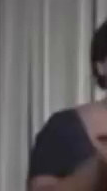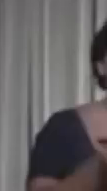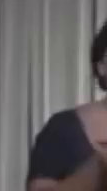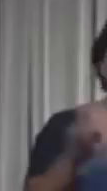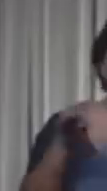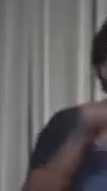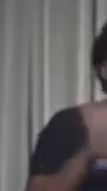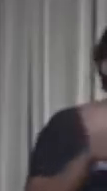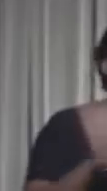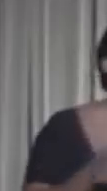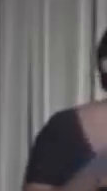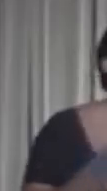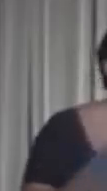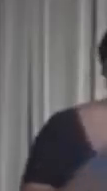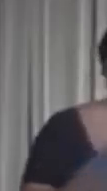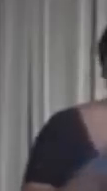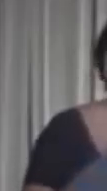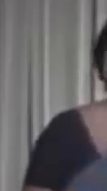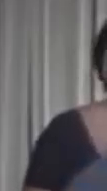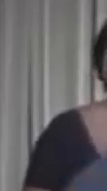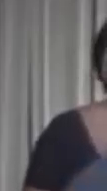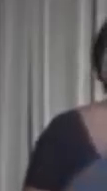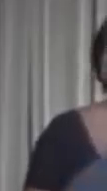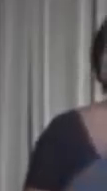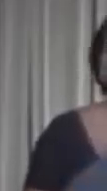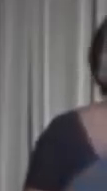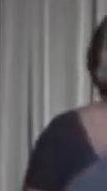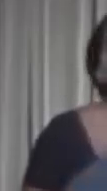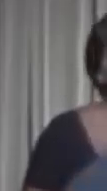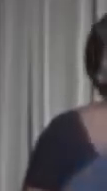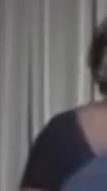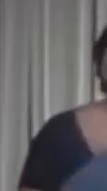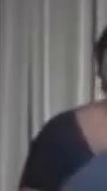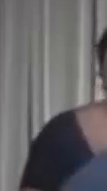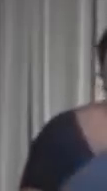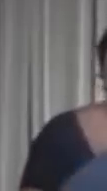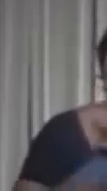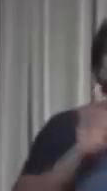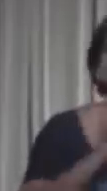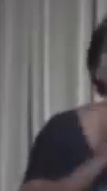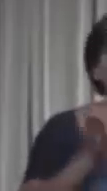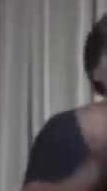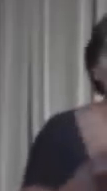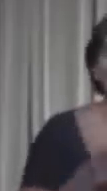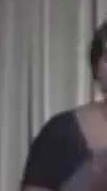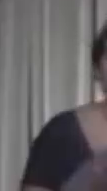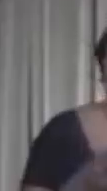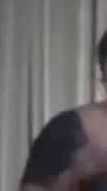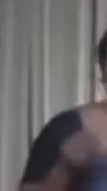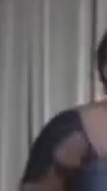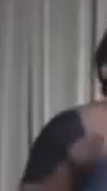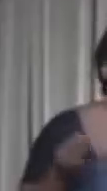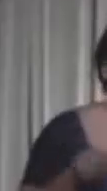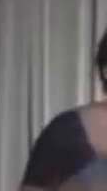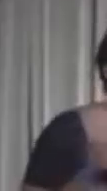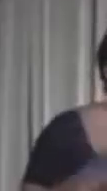நிதியை நாங்கள் பார்க்கின்ற பொழுது இன்னும் போதாமல் இருப்பதை காணக்கூடியதாக இருக்கிறது. அதேபோல இந்த அரசாங்கம் மாத்திரமல்ல,